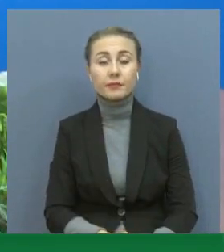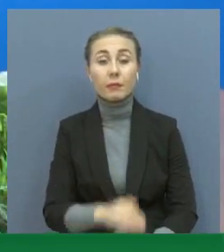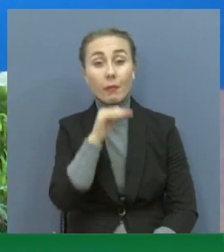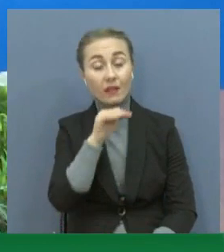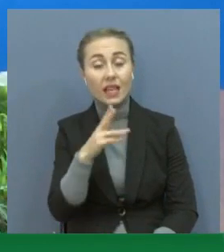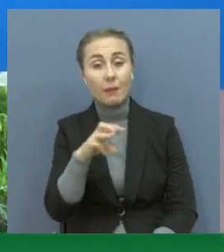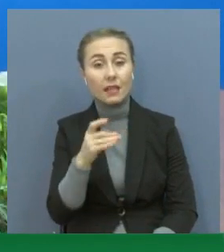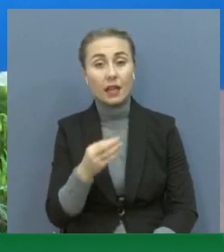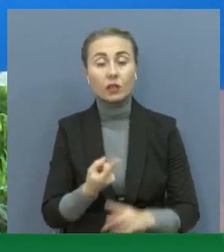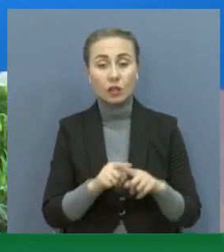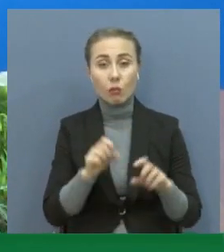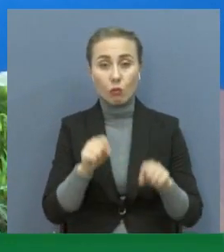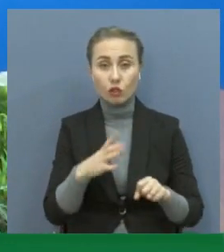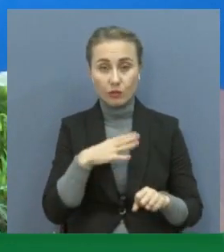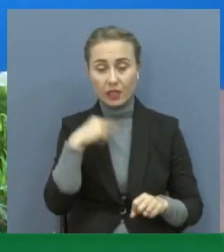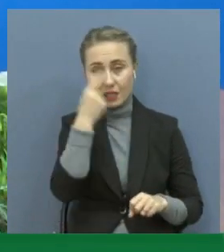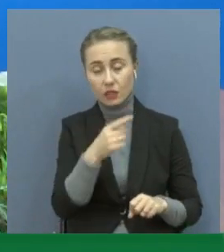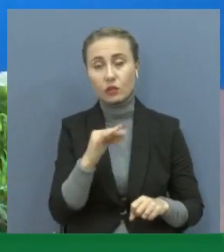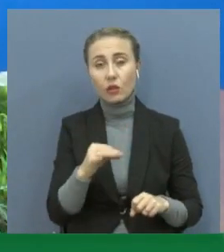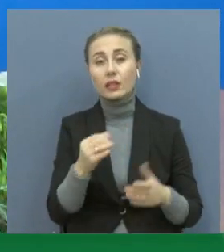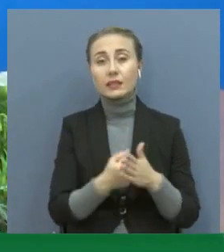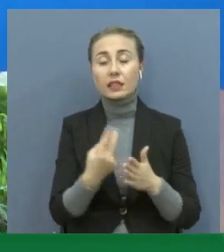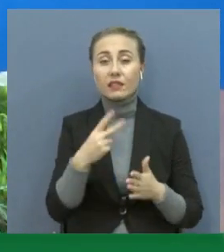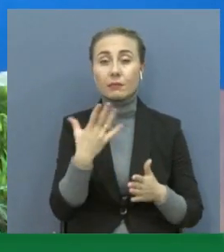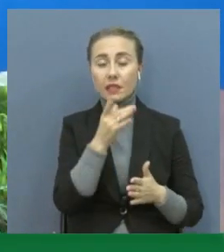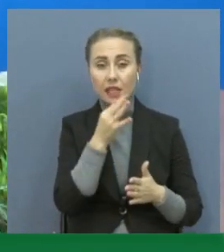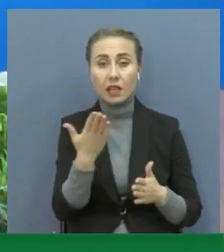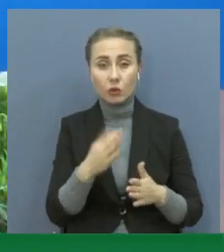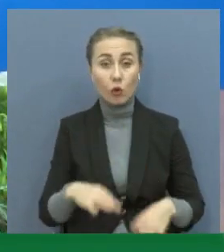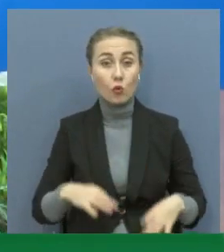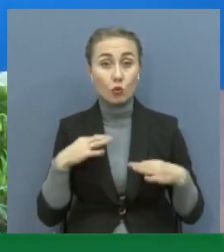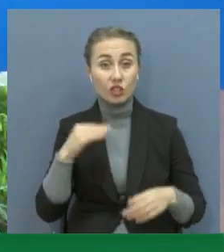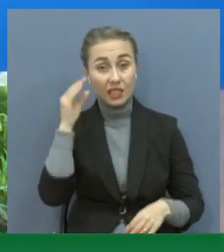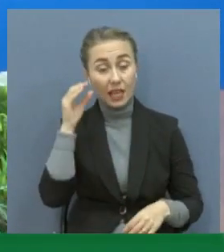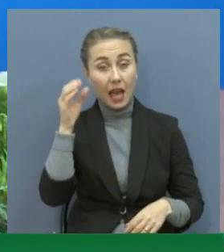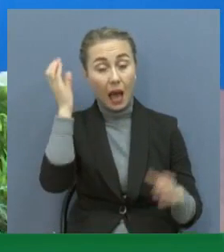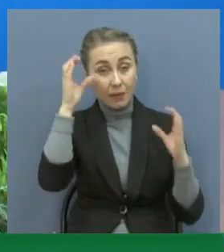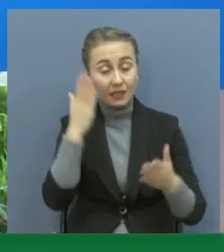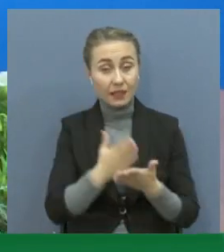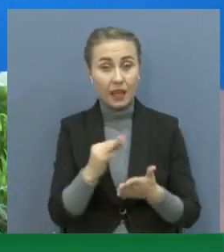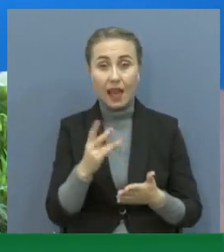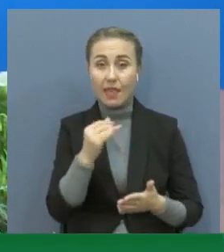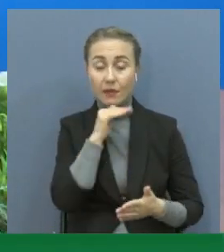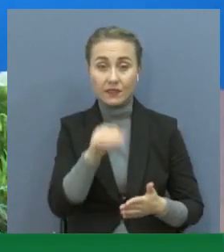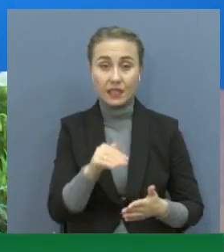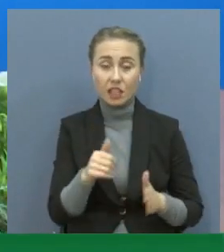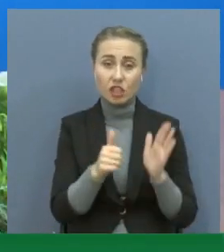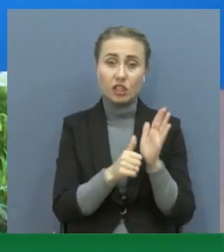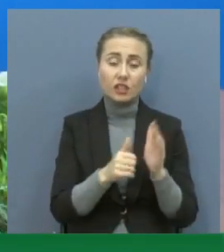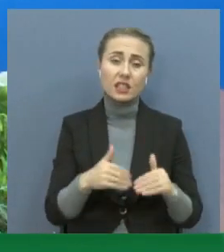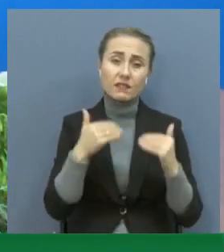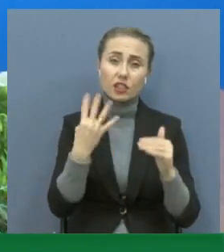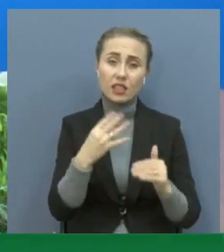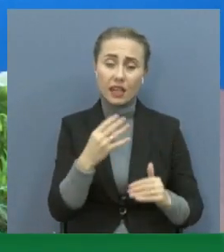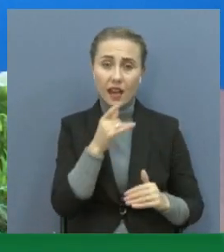Профессиональным медиатором может быть лицо, достигшее 25 лет, которое имеет юридическое образование. Непрофессиональным медиатором свыше 40